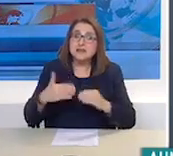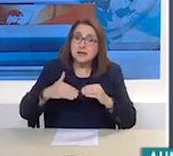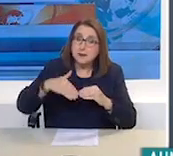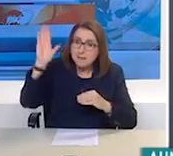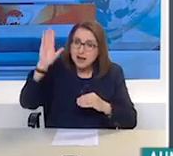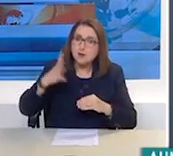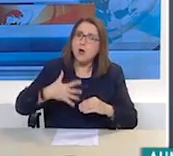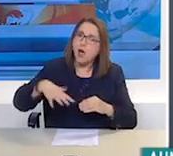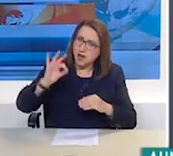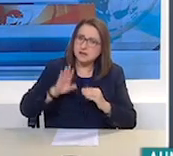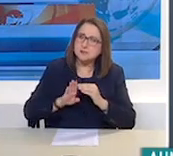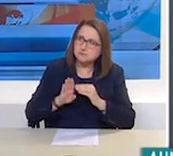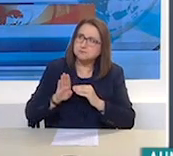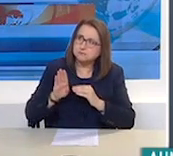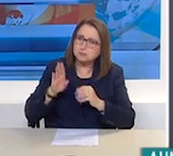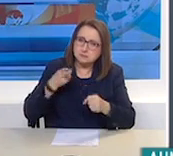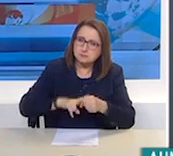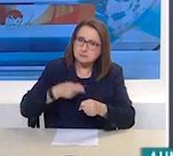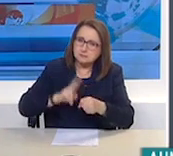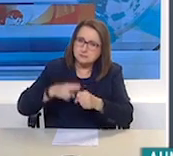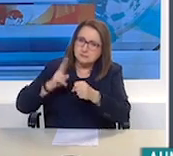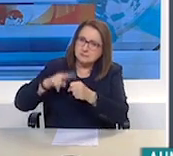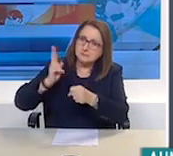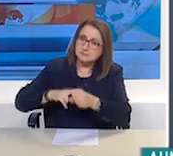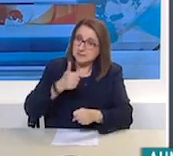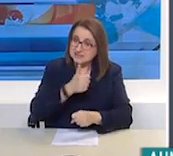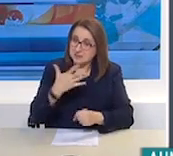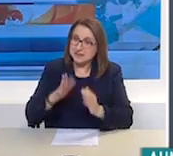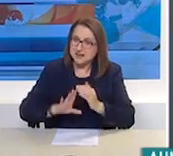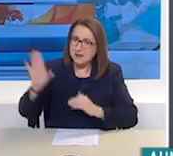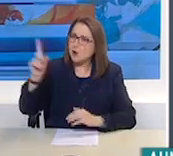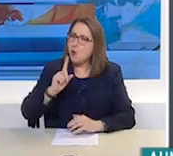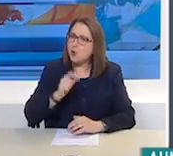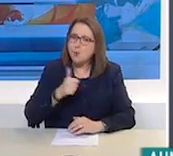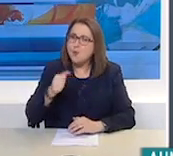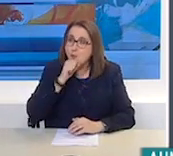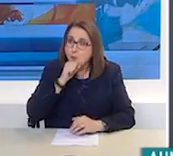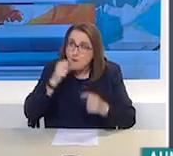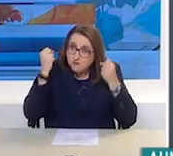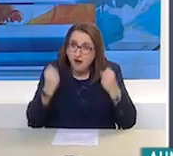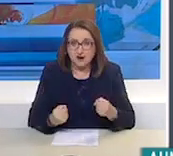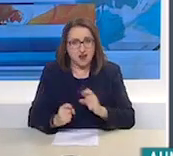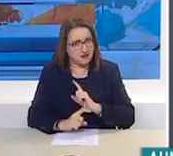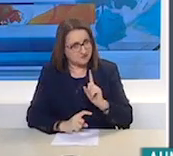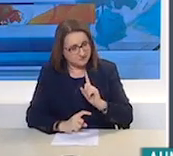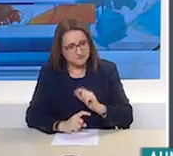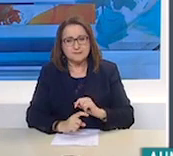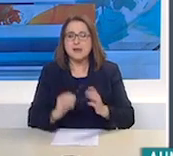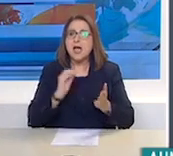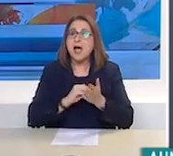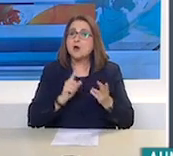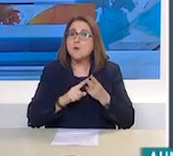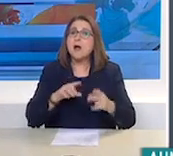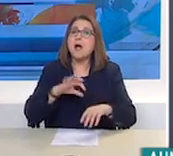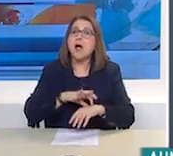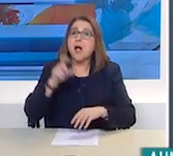αρχίζει η καμπύλη να παρουσιάζει την ανωδική της πορεία. Εκτός από το κριτήριο της ηλικίας, άλλοι συνανθρωποί μας που έχουν επίσης αυξημένο κίνδυνο είναι οι